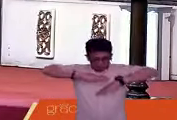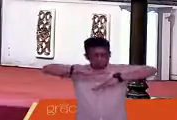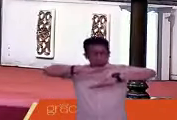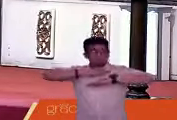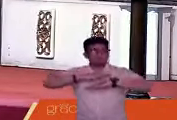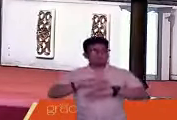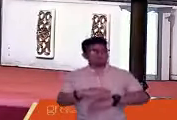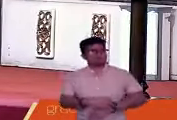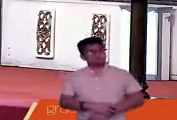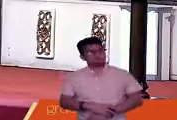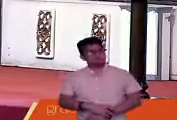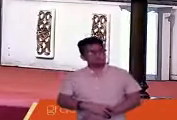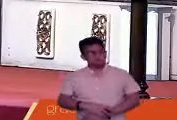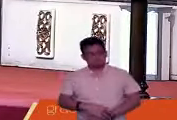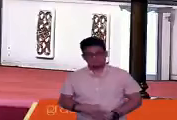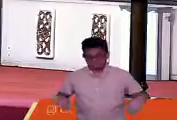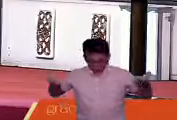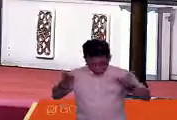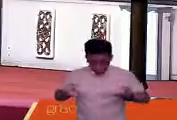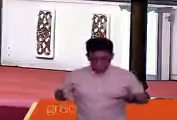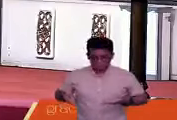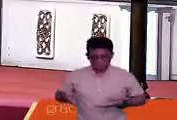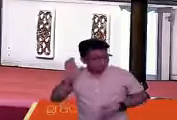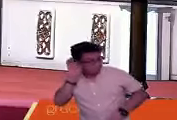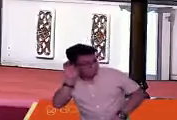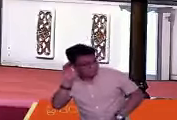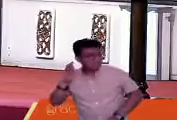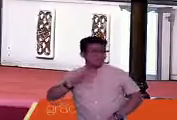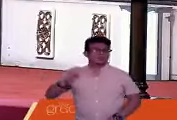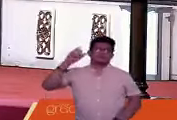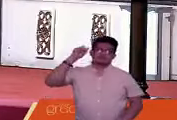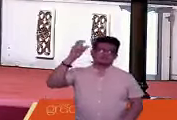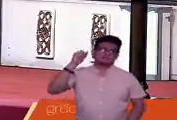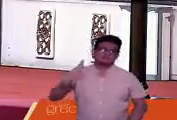masatisfy gyud ta mga kaigsoon. Hear and understand.